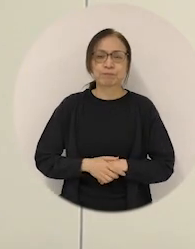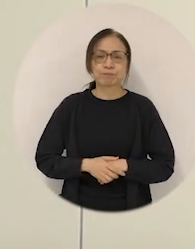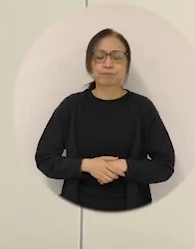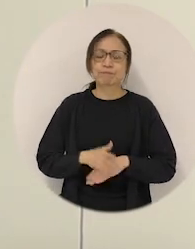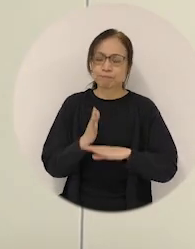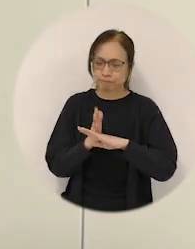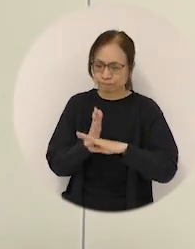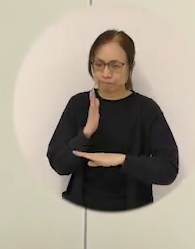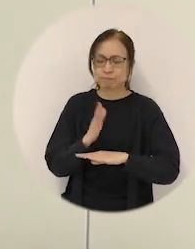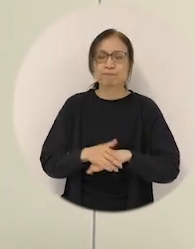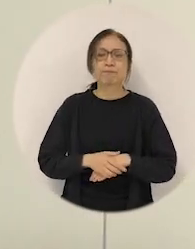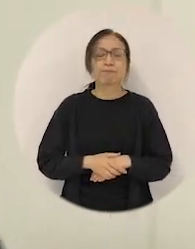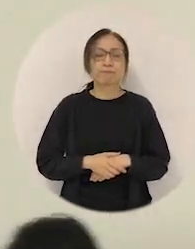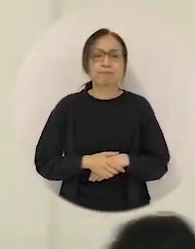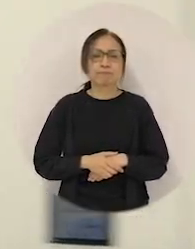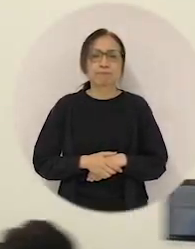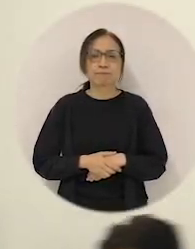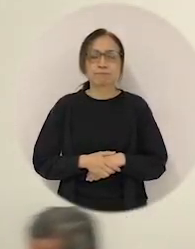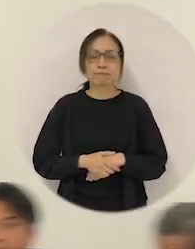とうございます。